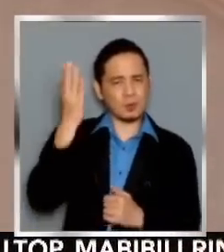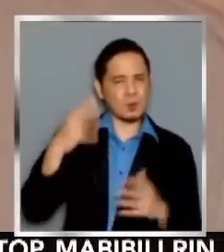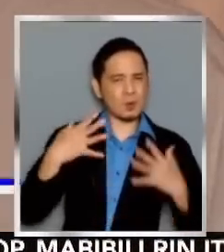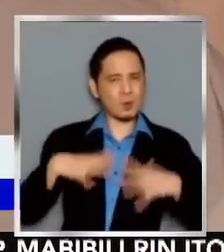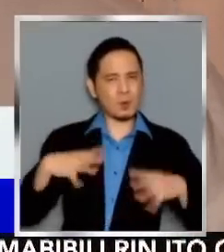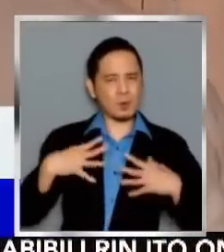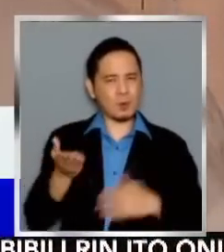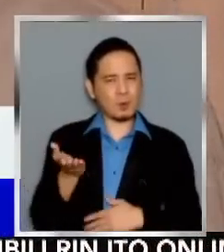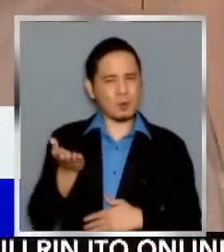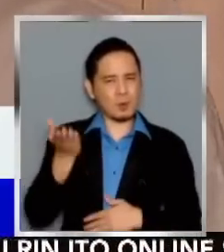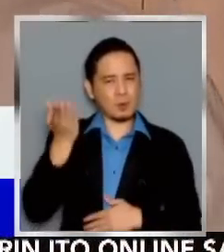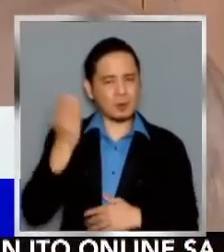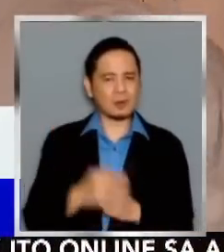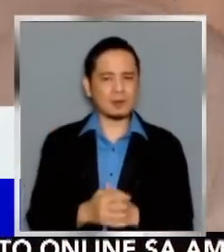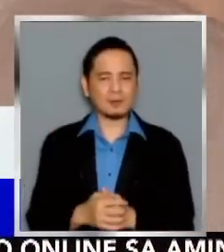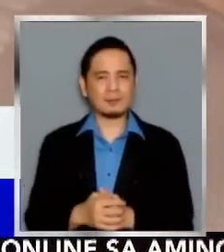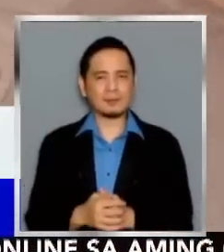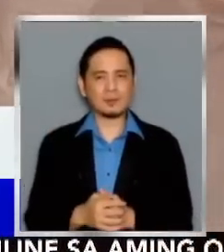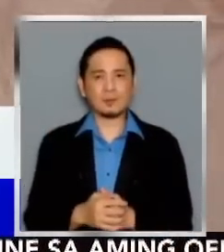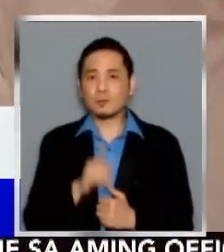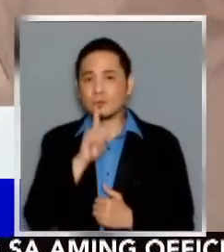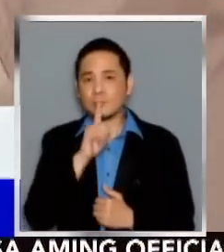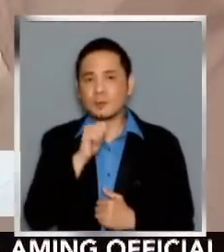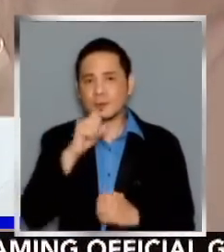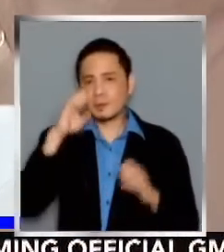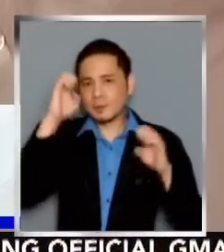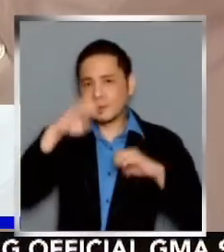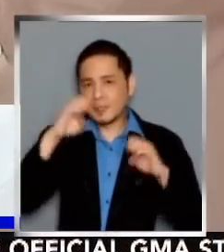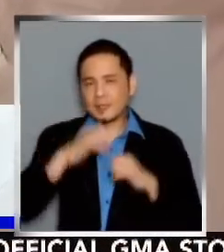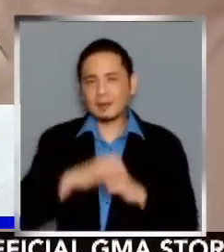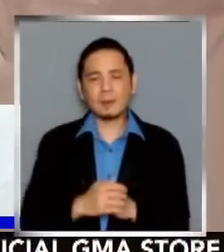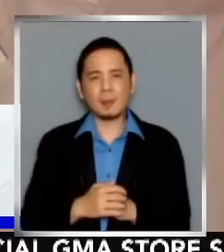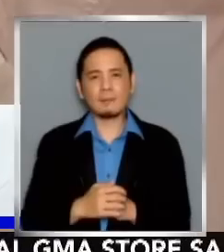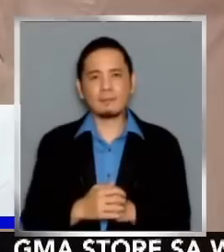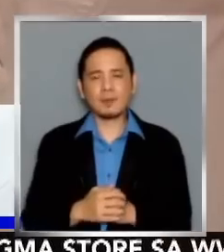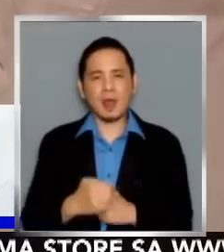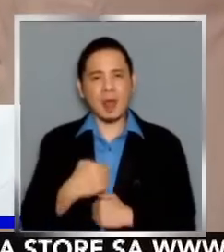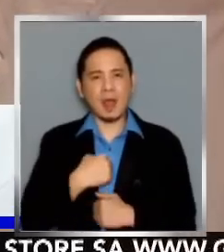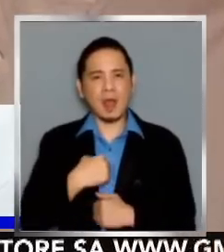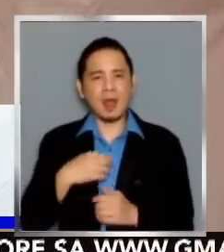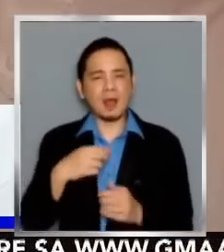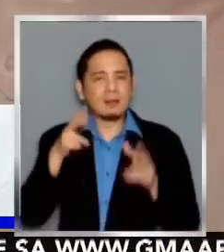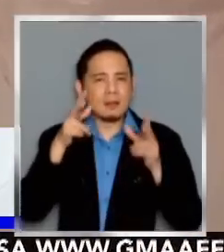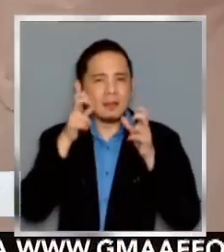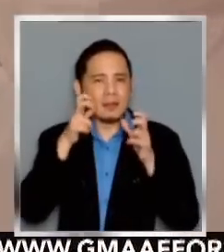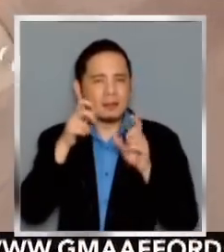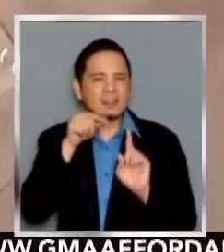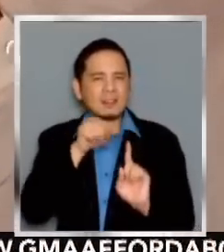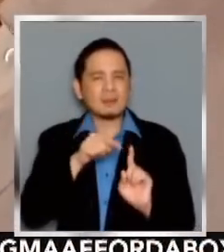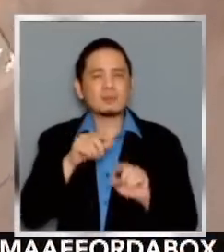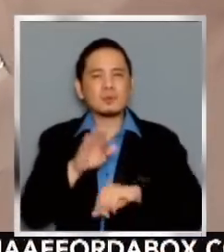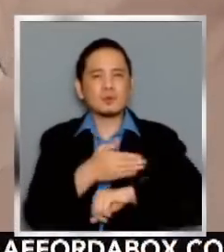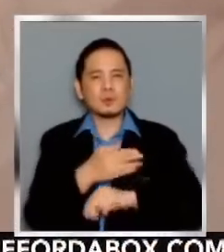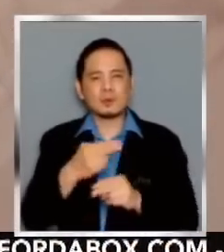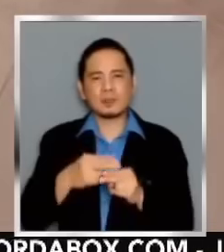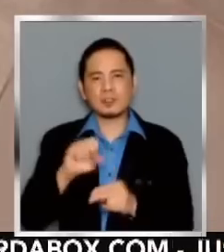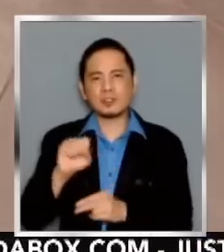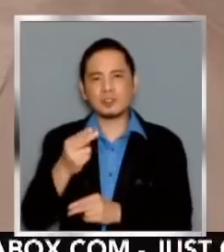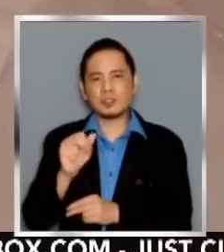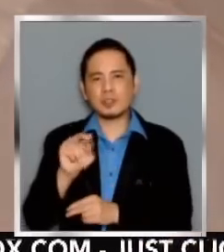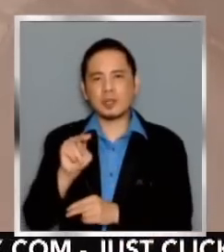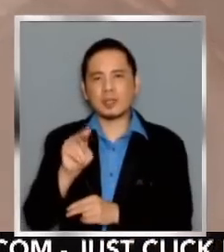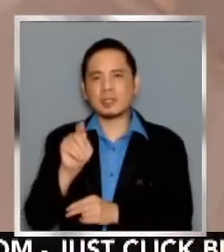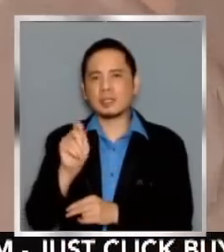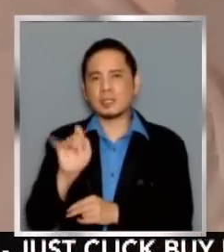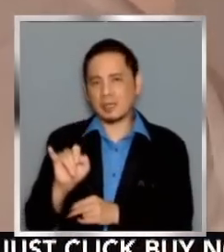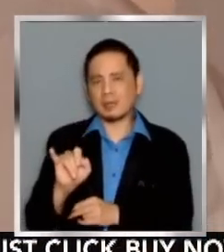My cousins, I personally listen to Shanti. So nakakatawa, and it was my first music video experience.